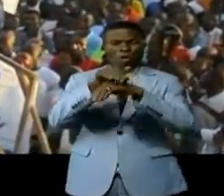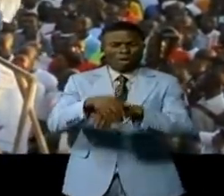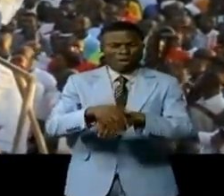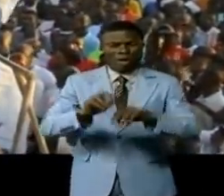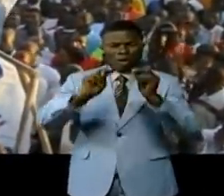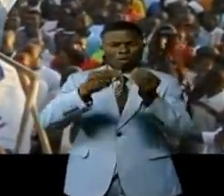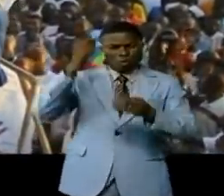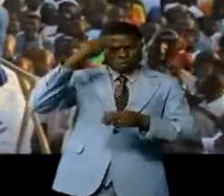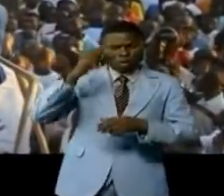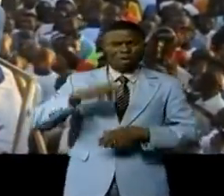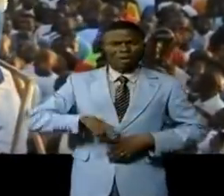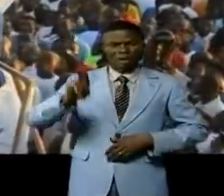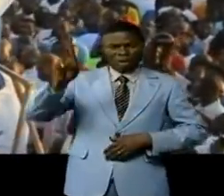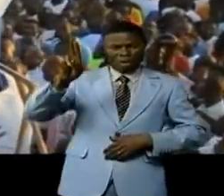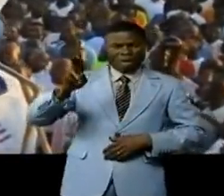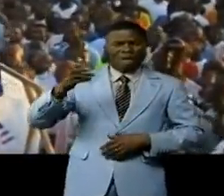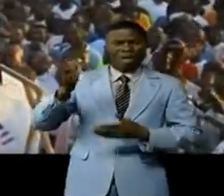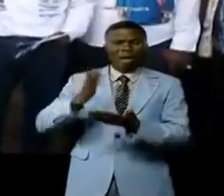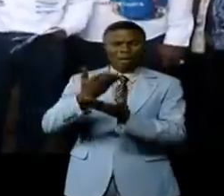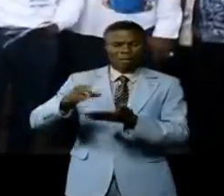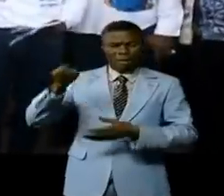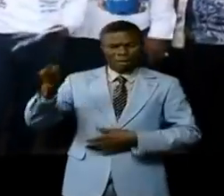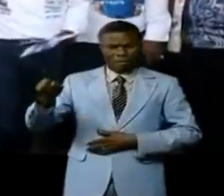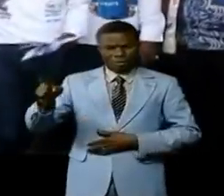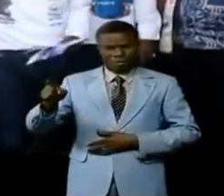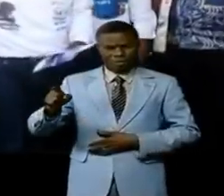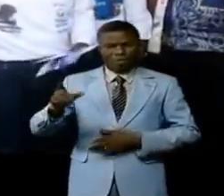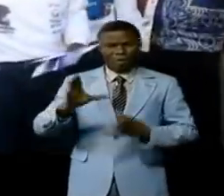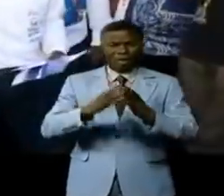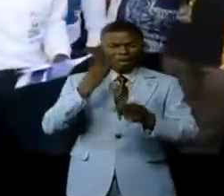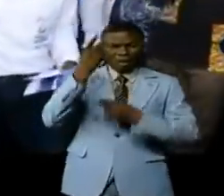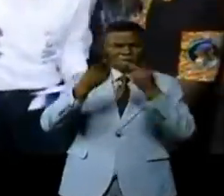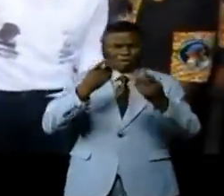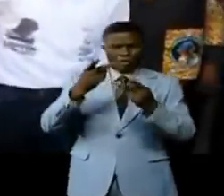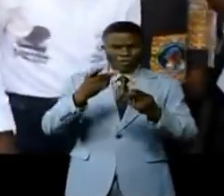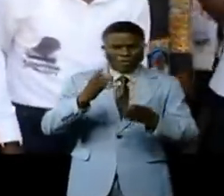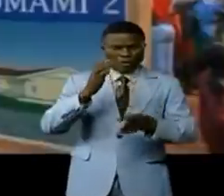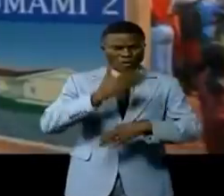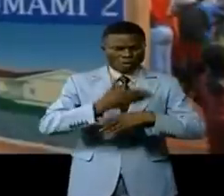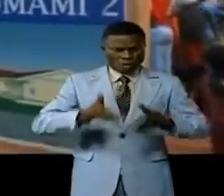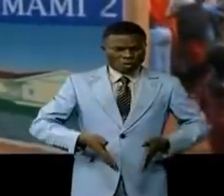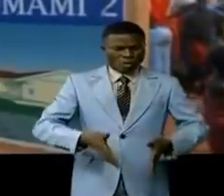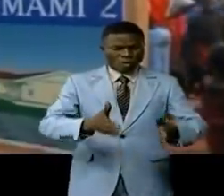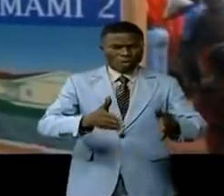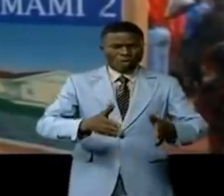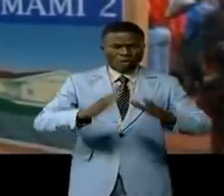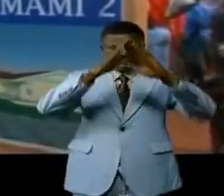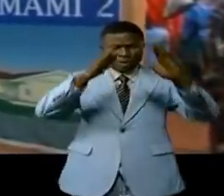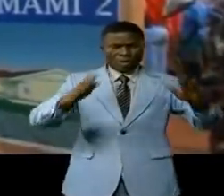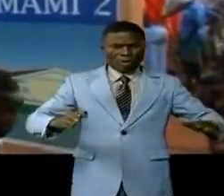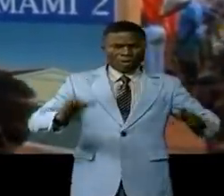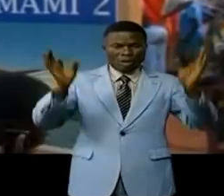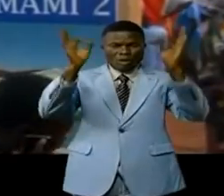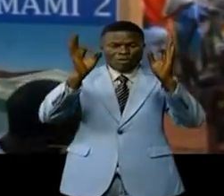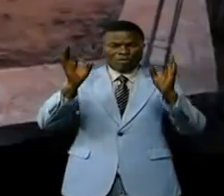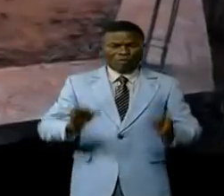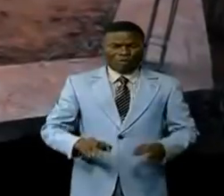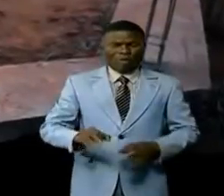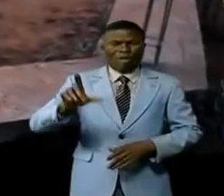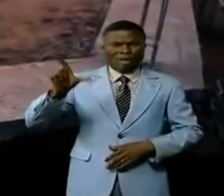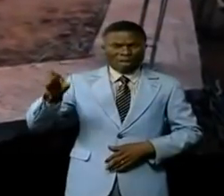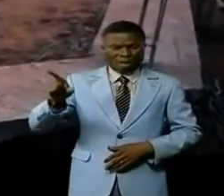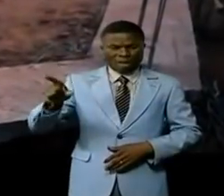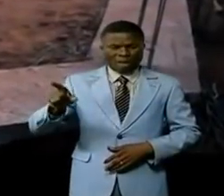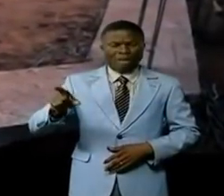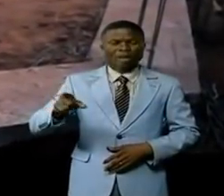Tshisekedi dans cette contrée de la République. C'est par la visite du chantier de construction du bâtiment de la Fédération de l'Omami que le